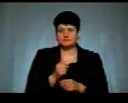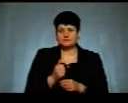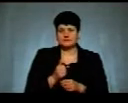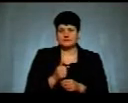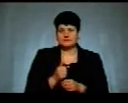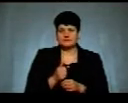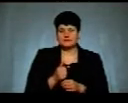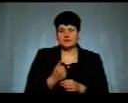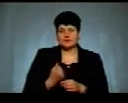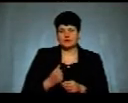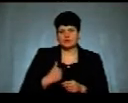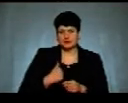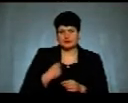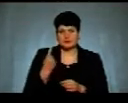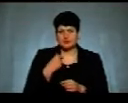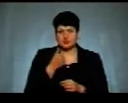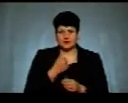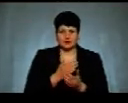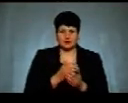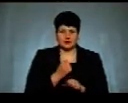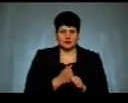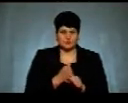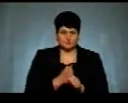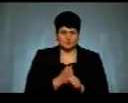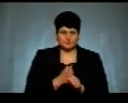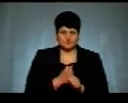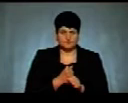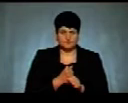військовослужбовця першого року служби рядового складу.